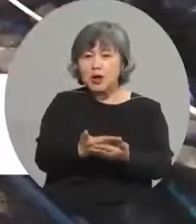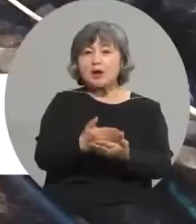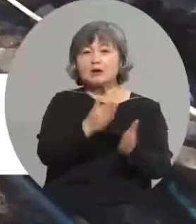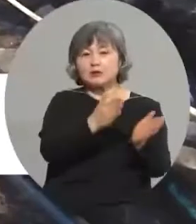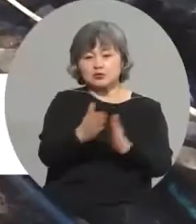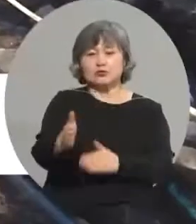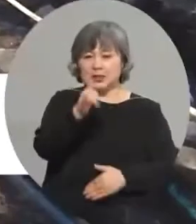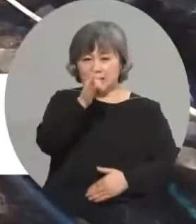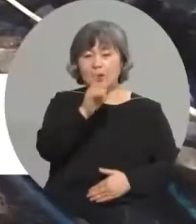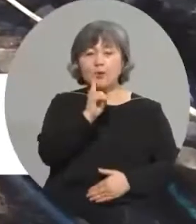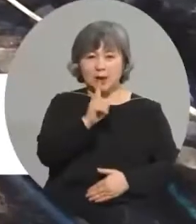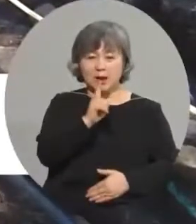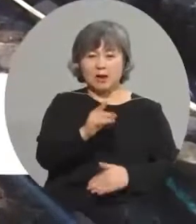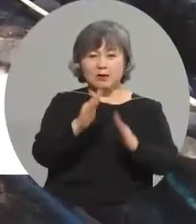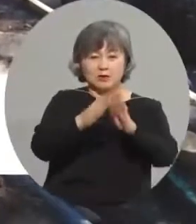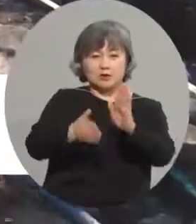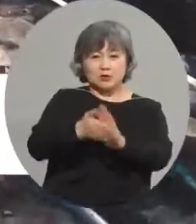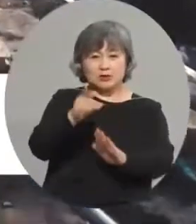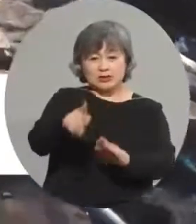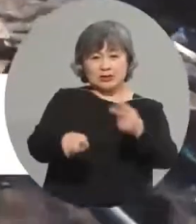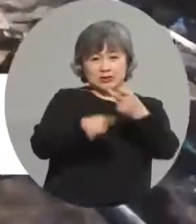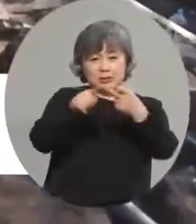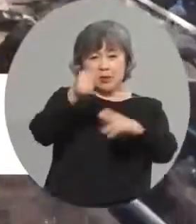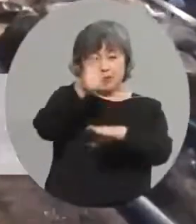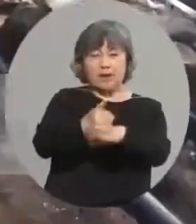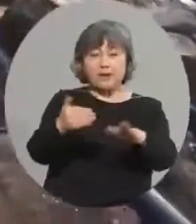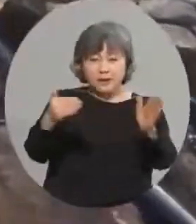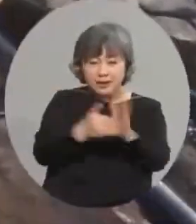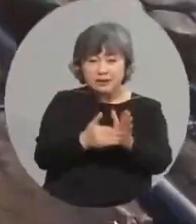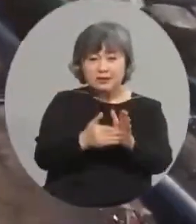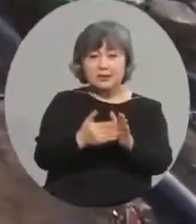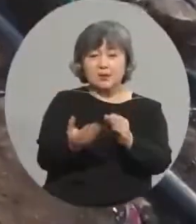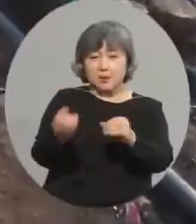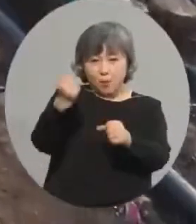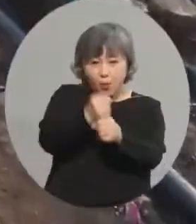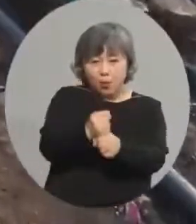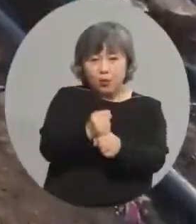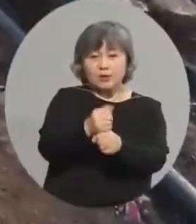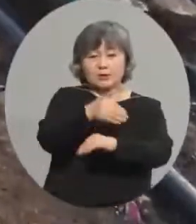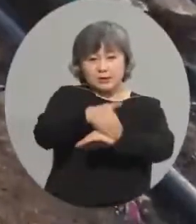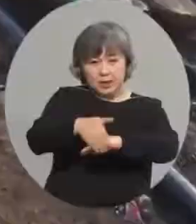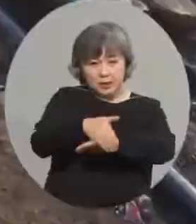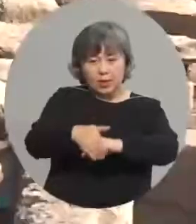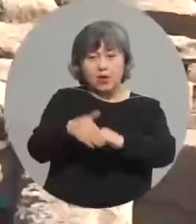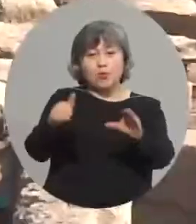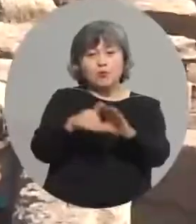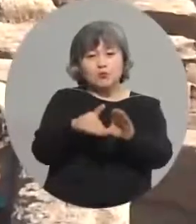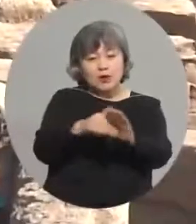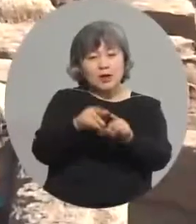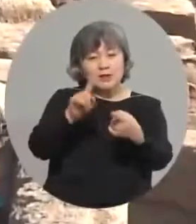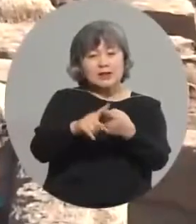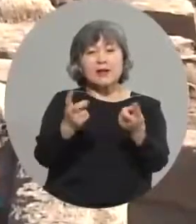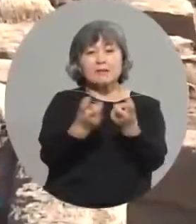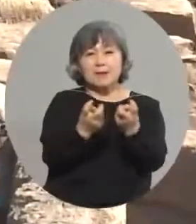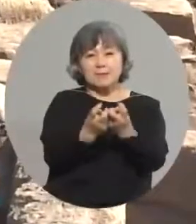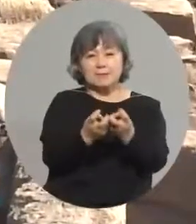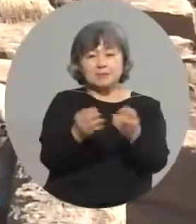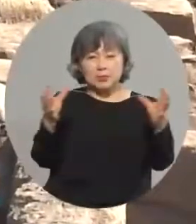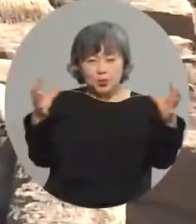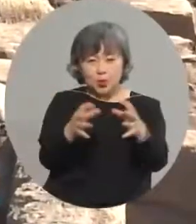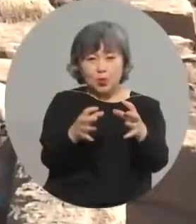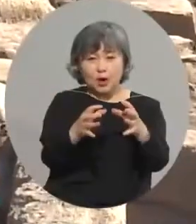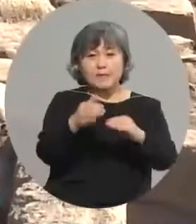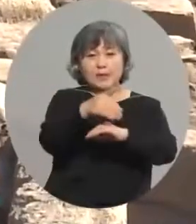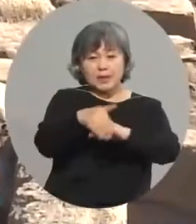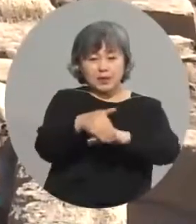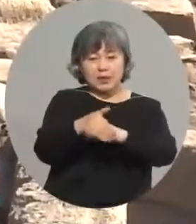밝혔습니다 전주시는 올 연말까지 풍 폐지 권의 복원 계획과 문화재 위상 강화 방안 등을 담은 종합 정비계획을